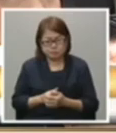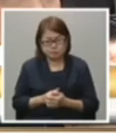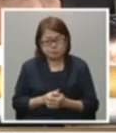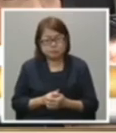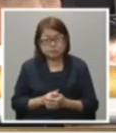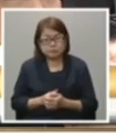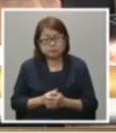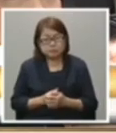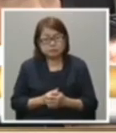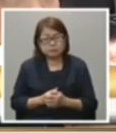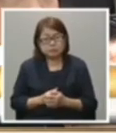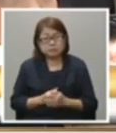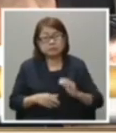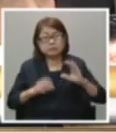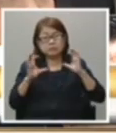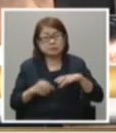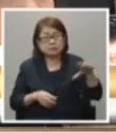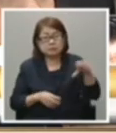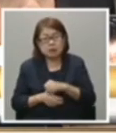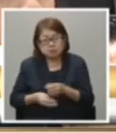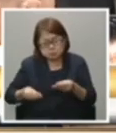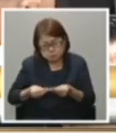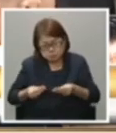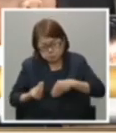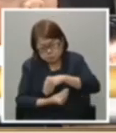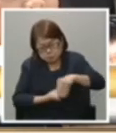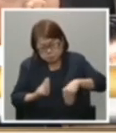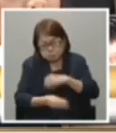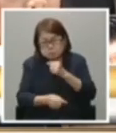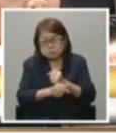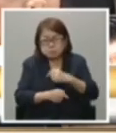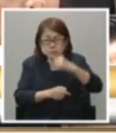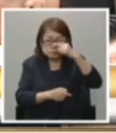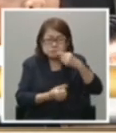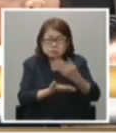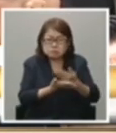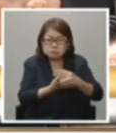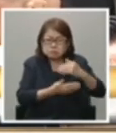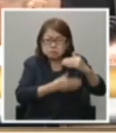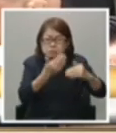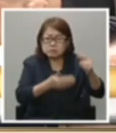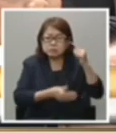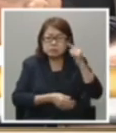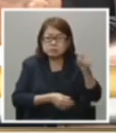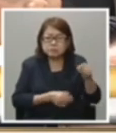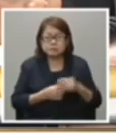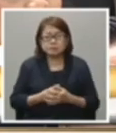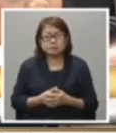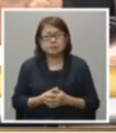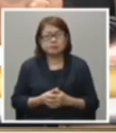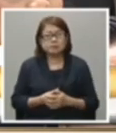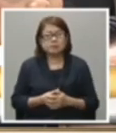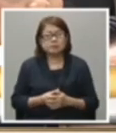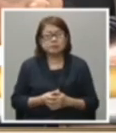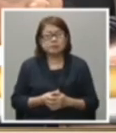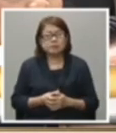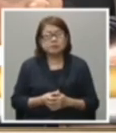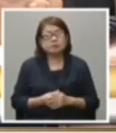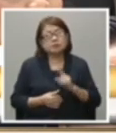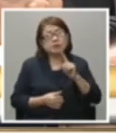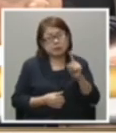งระบบเศรษฐกิจของเราขนาดนี้ท่านนาย